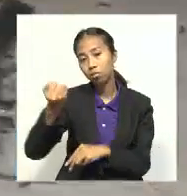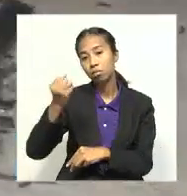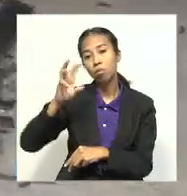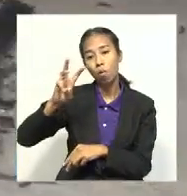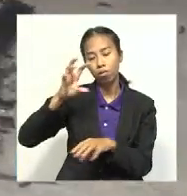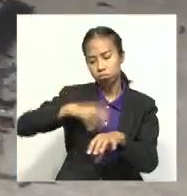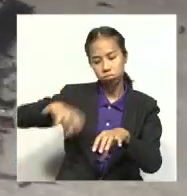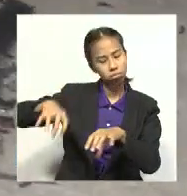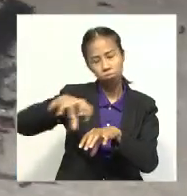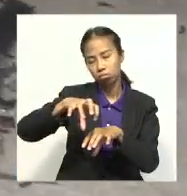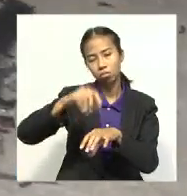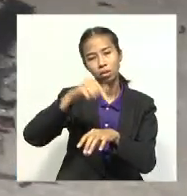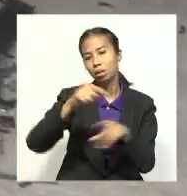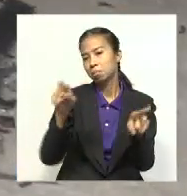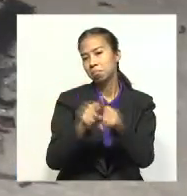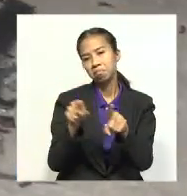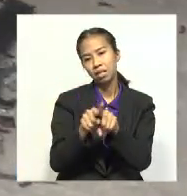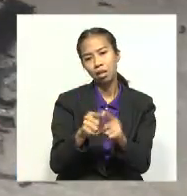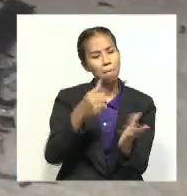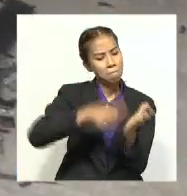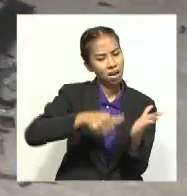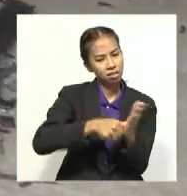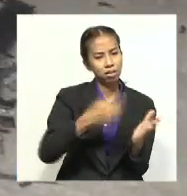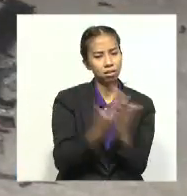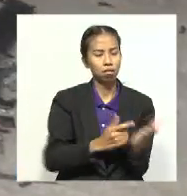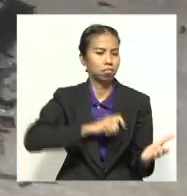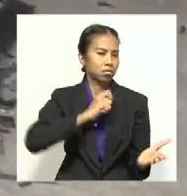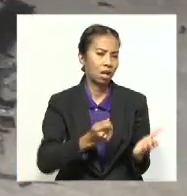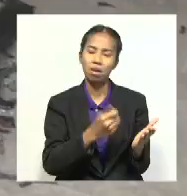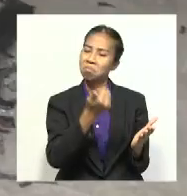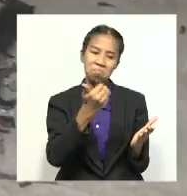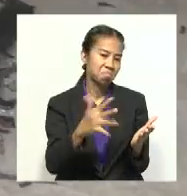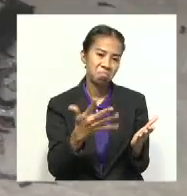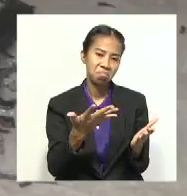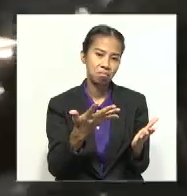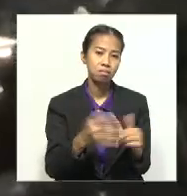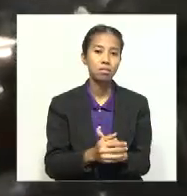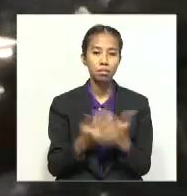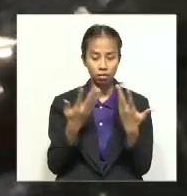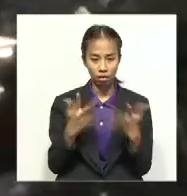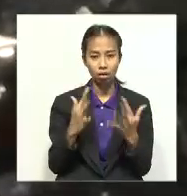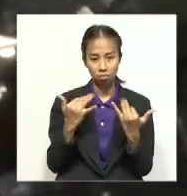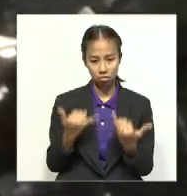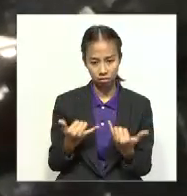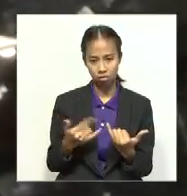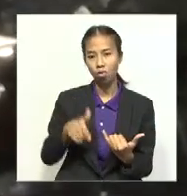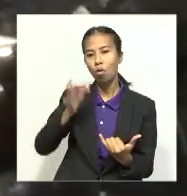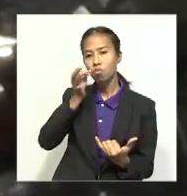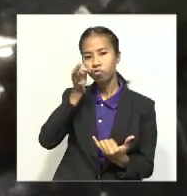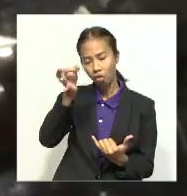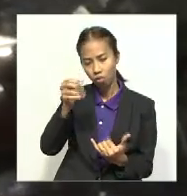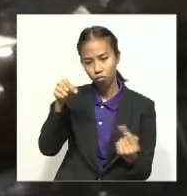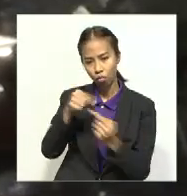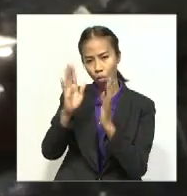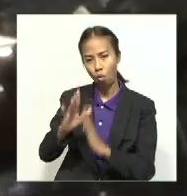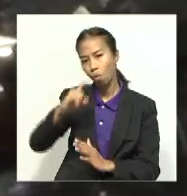เป็นขบวนการเดียวกันทั้งหมดไม่มีบริษัทใดเสียภาษีถูกต้องตามกฎหมายเลยแม้แต่บริษัทเดียวหลังจากนี้นะครับจะดำเนินคดีกับคนไทย